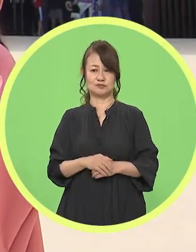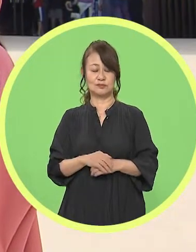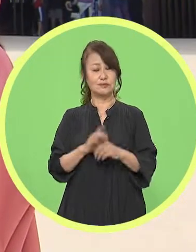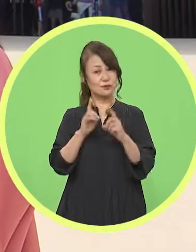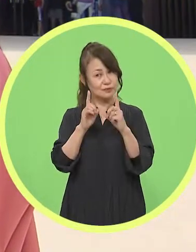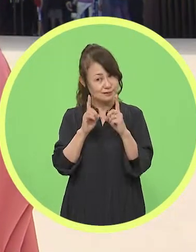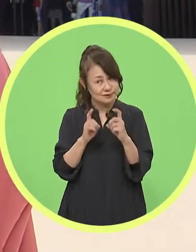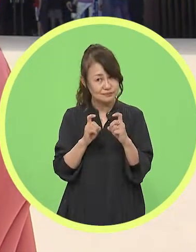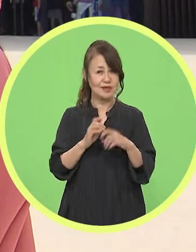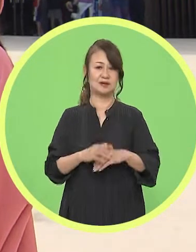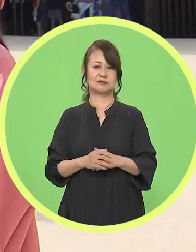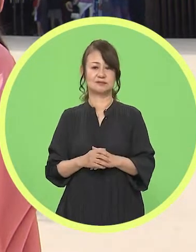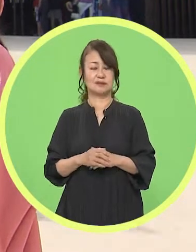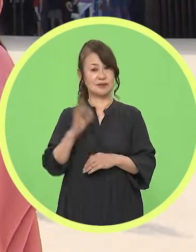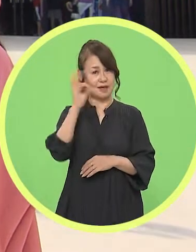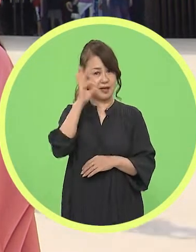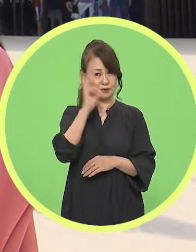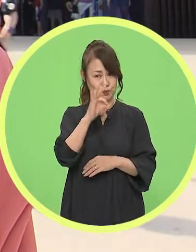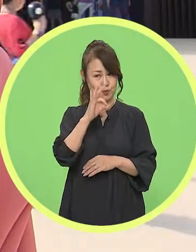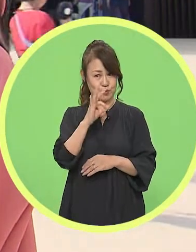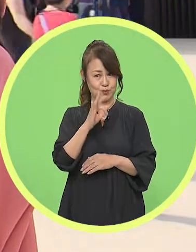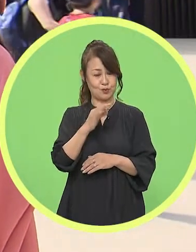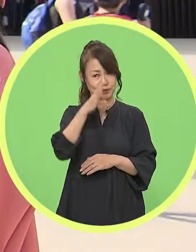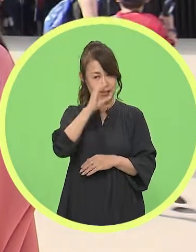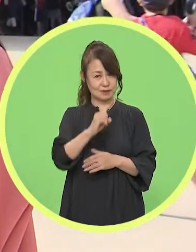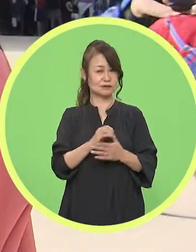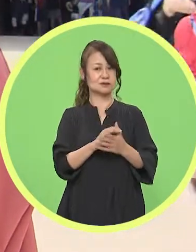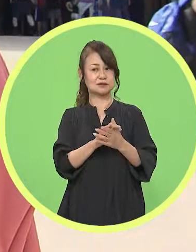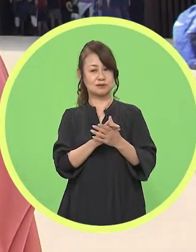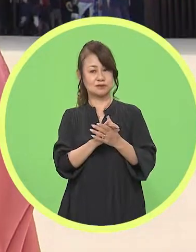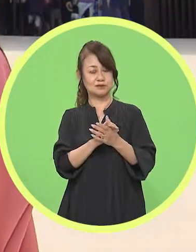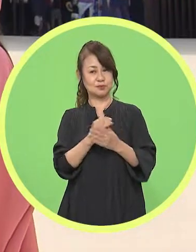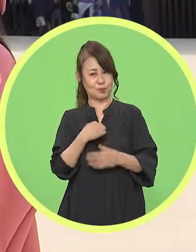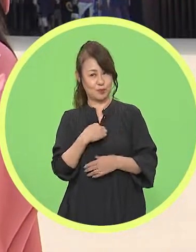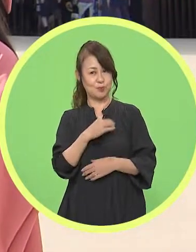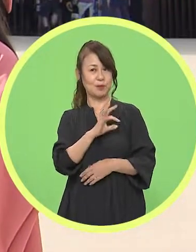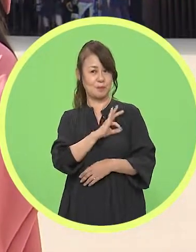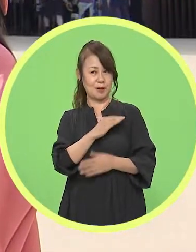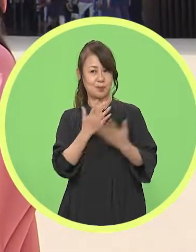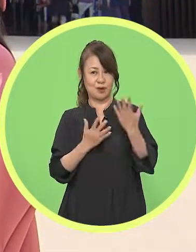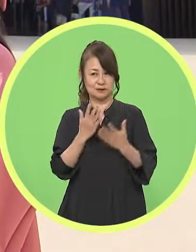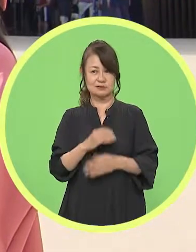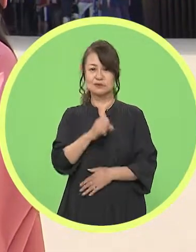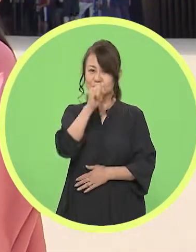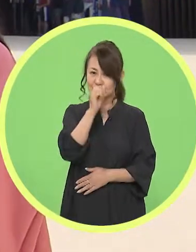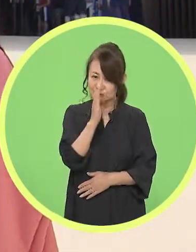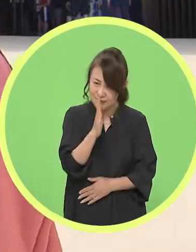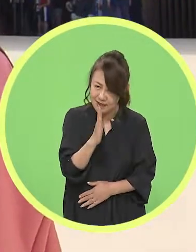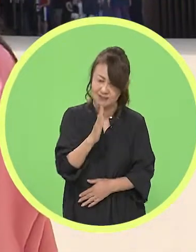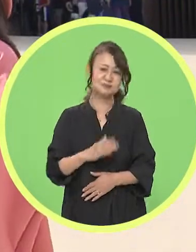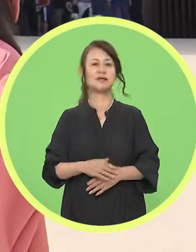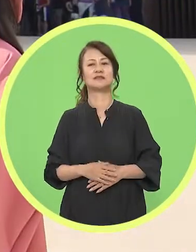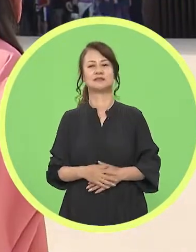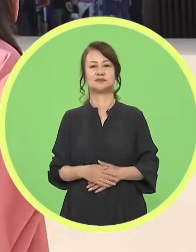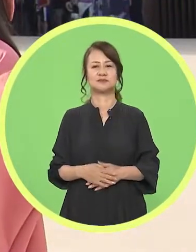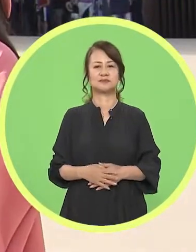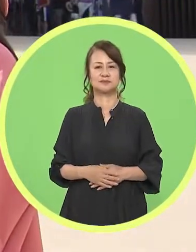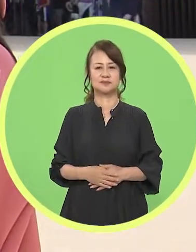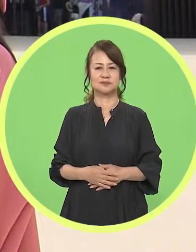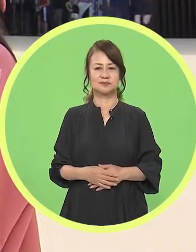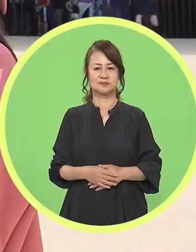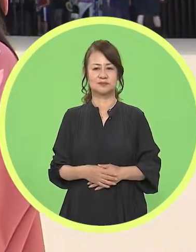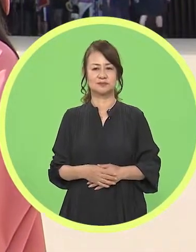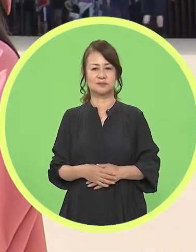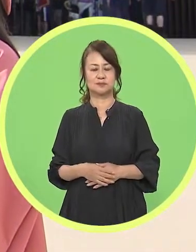野々村さん、こんにちは。宮島観光親善大使の森です。 あら、今日はよろしくお願いいたします。そもそも